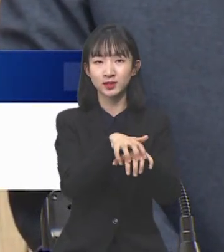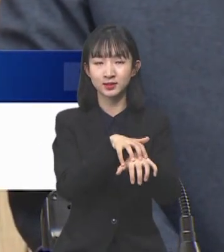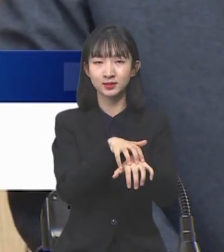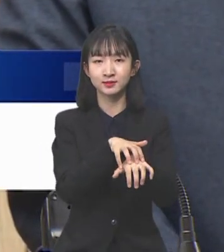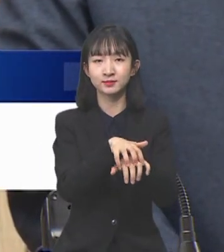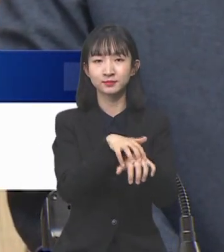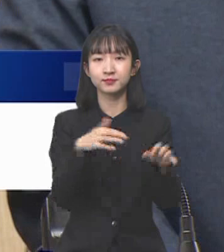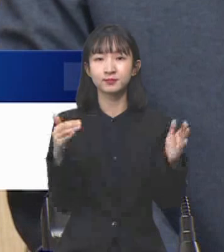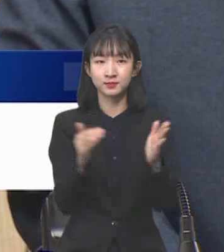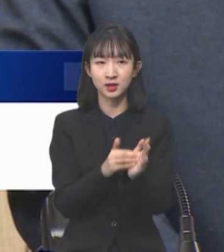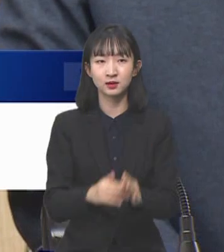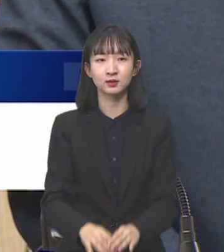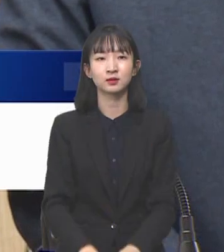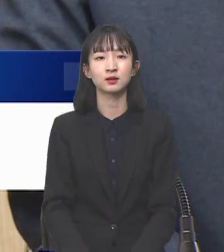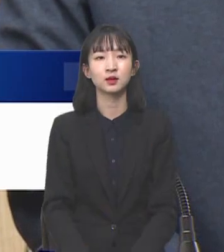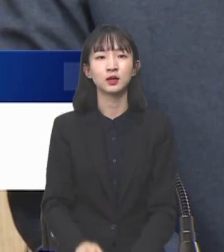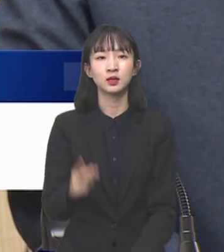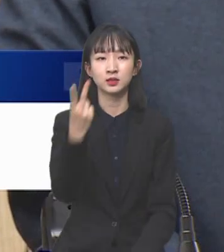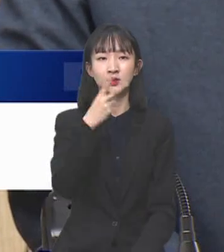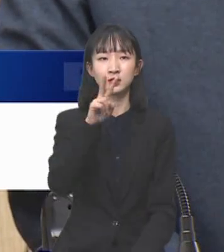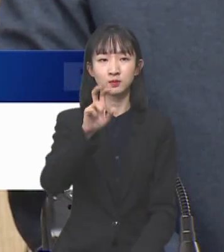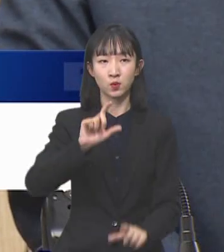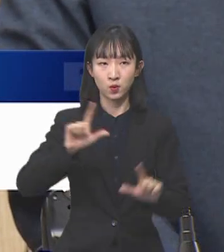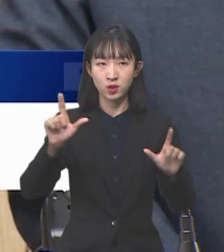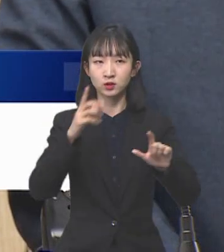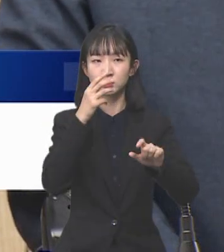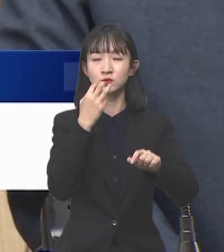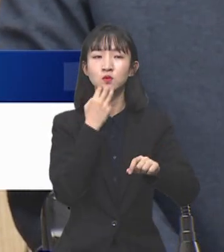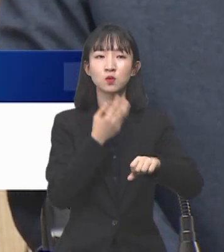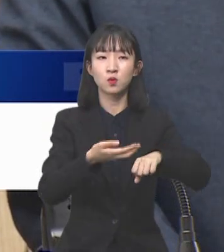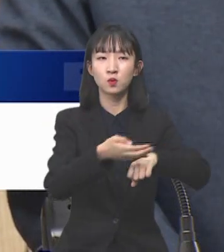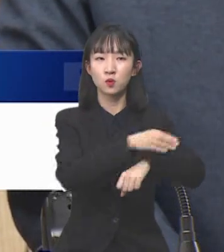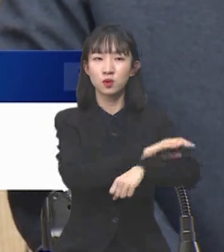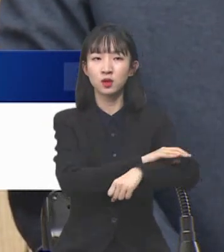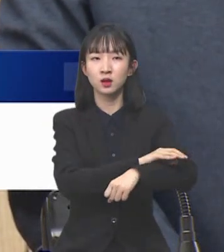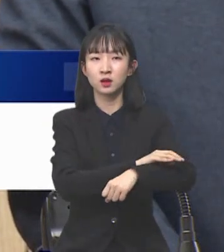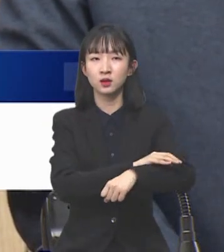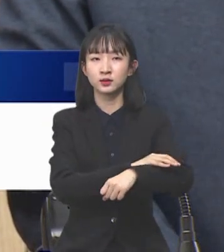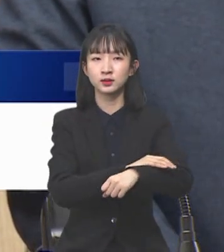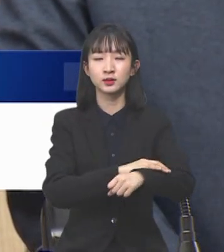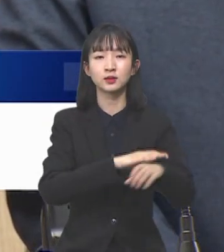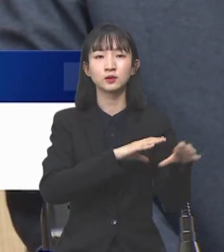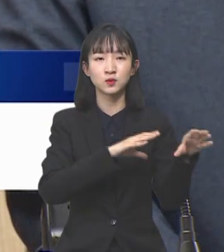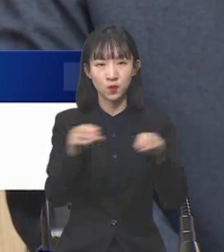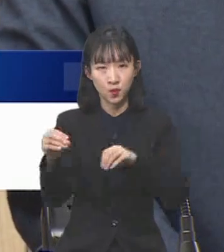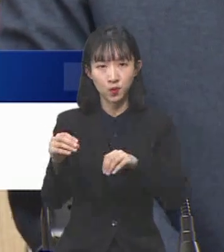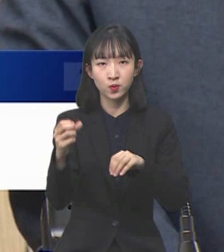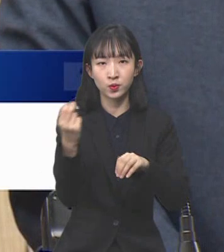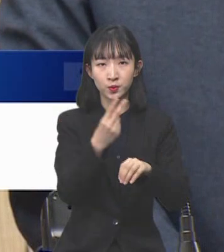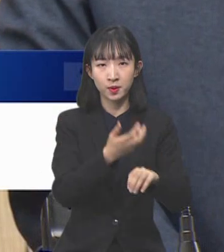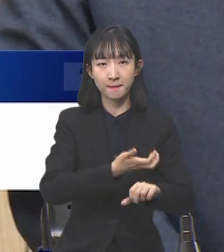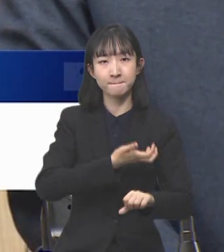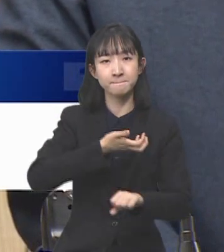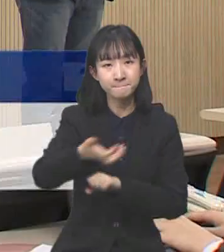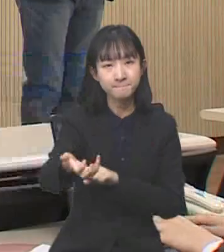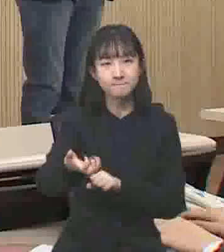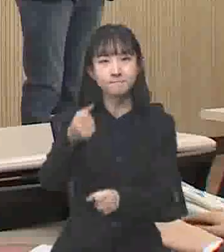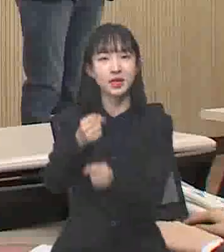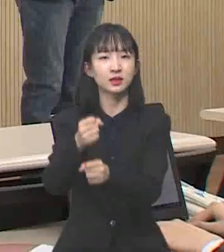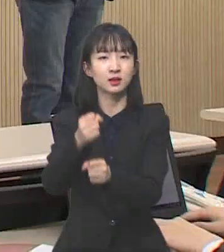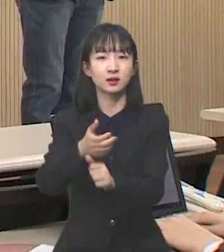하라 1 2025년 수도권매립지 정렬을 위한 대체 뱃지를 즉각 조성